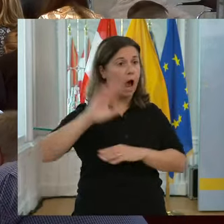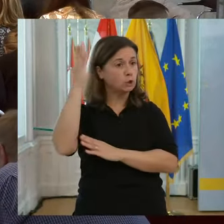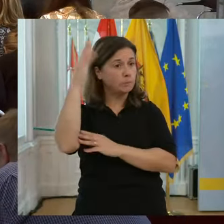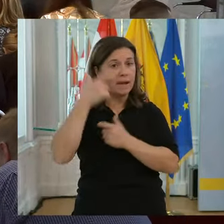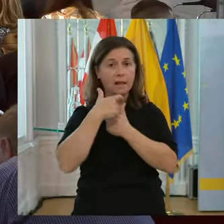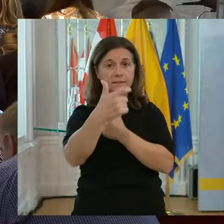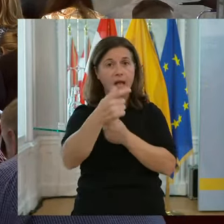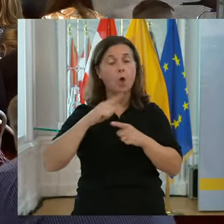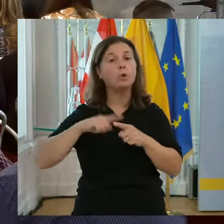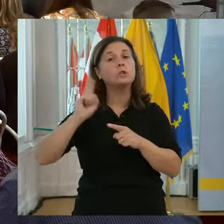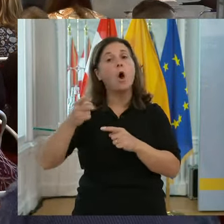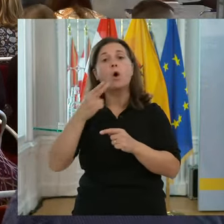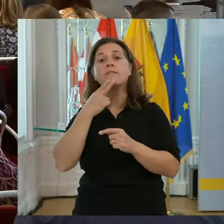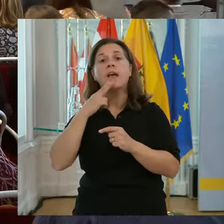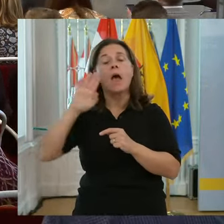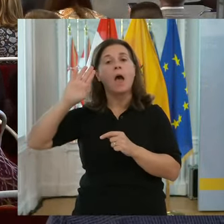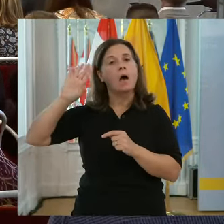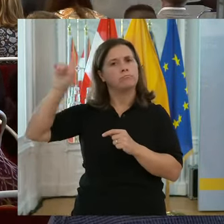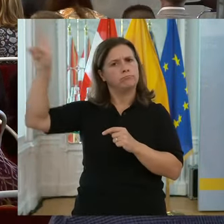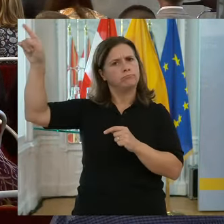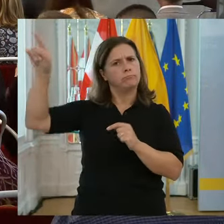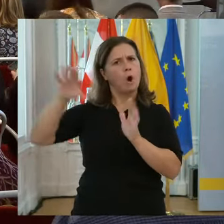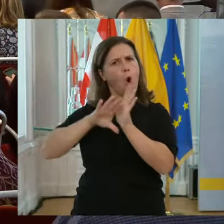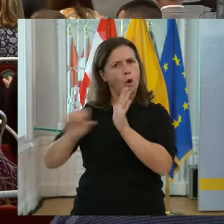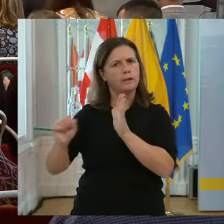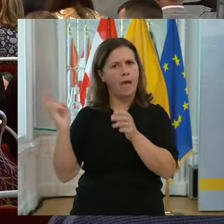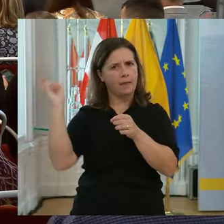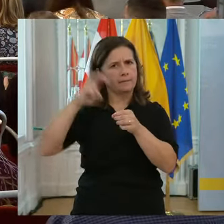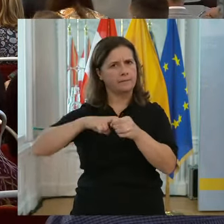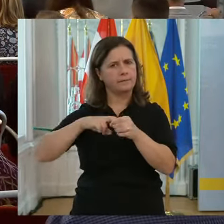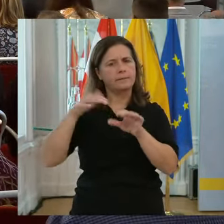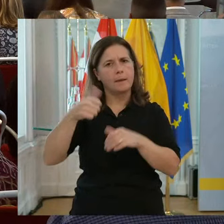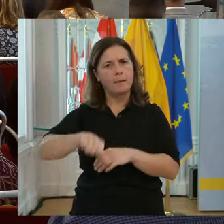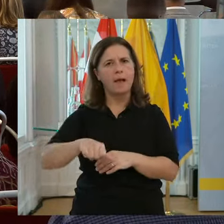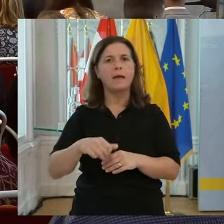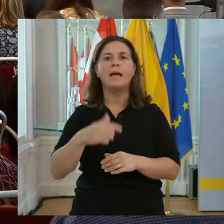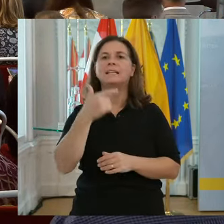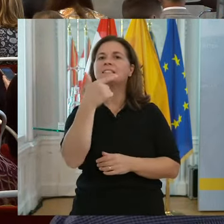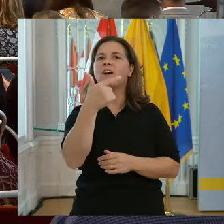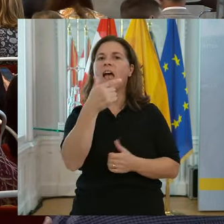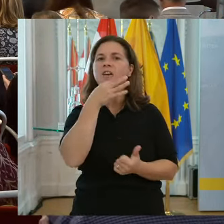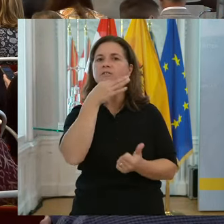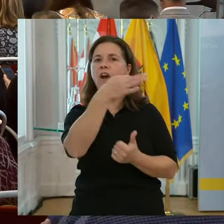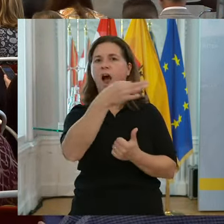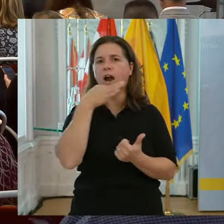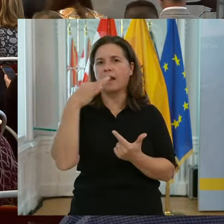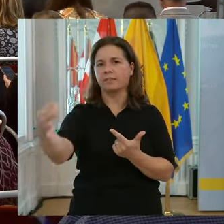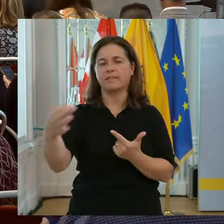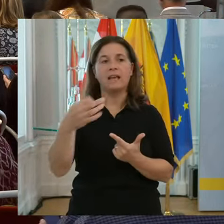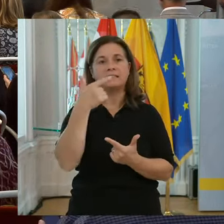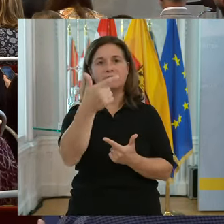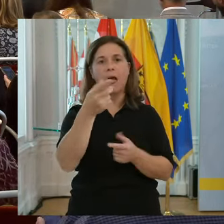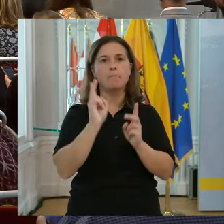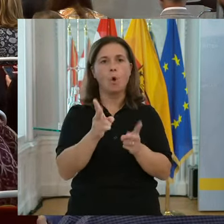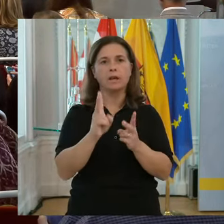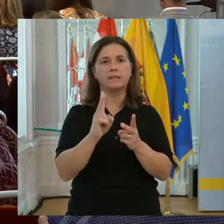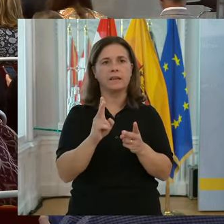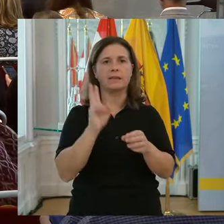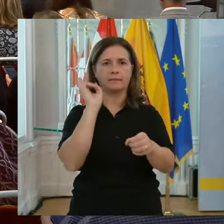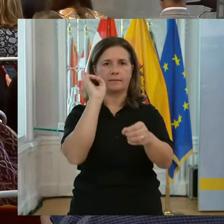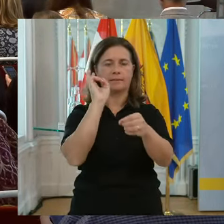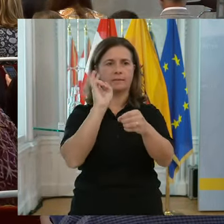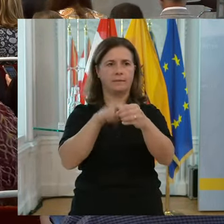auch jene, die online heute mit dabei sind. Und wir haben zwei Fragen und Sie haben zwei Möglichkeiten